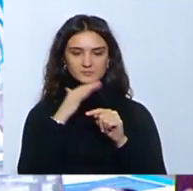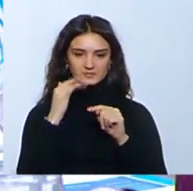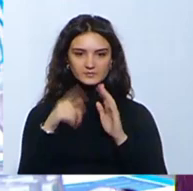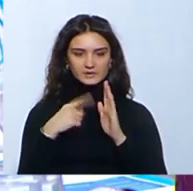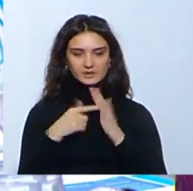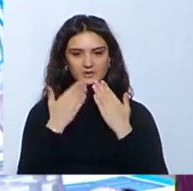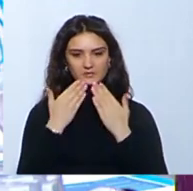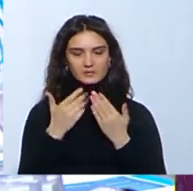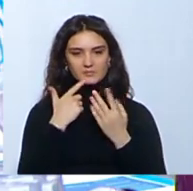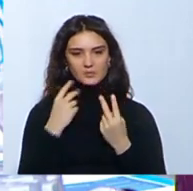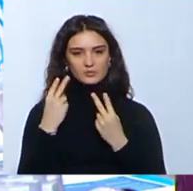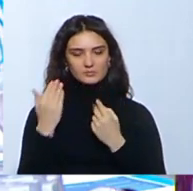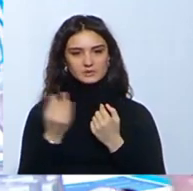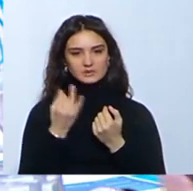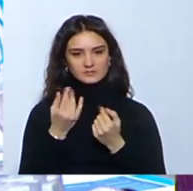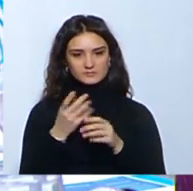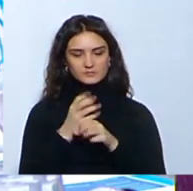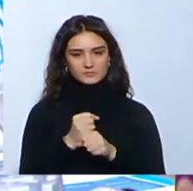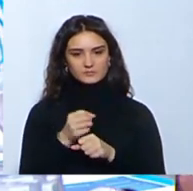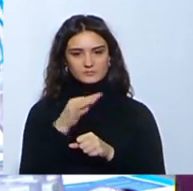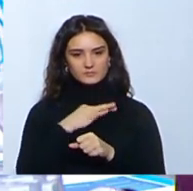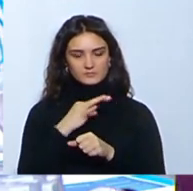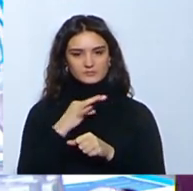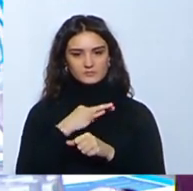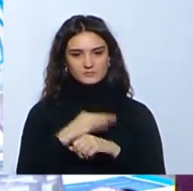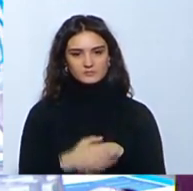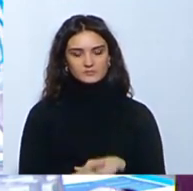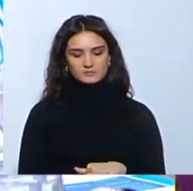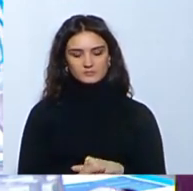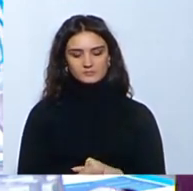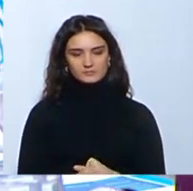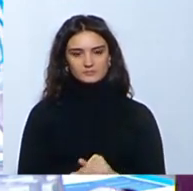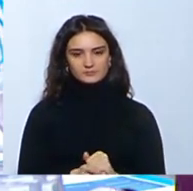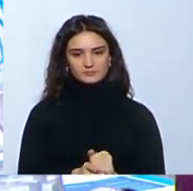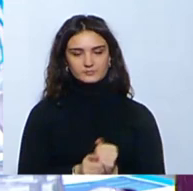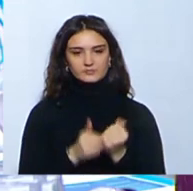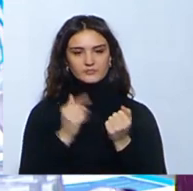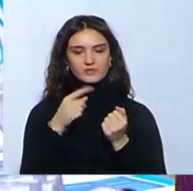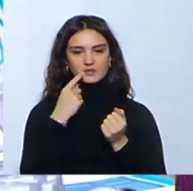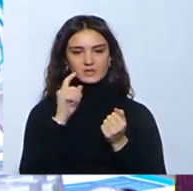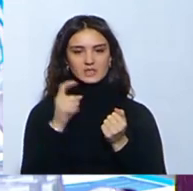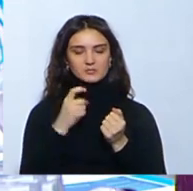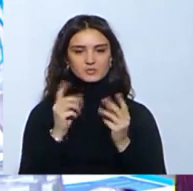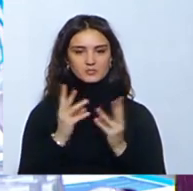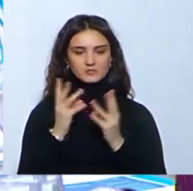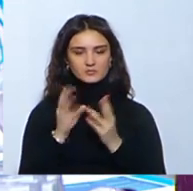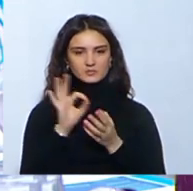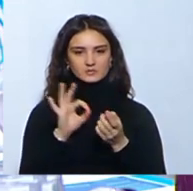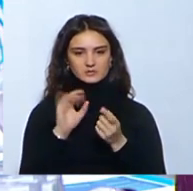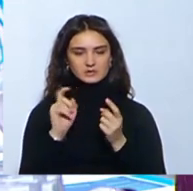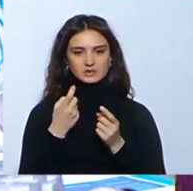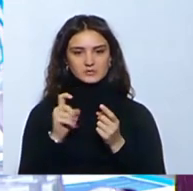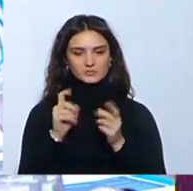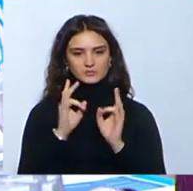კითხვას, მაყურებლის ინტერესს ვითვალისწინებთ და თქვენ მოკლე პასუხებს გამცემთ, ხო? თქვენ ბრძანებით ქიმიურ დამწვრობასთან,